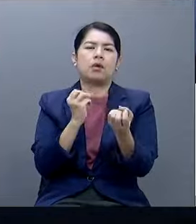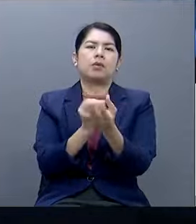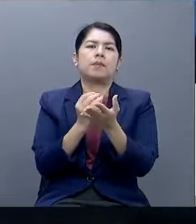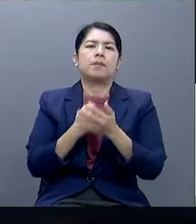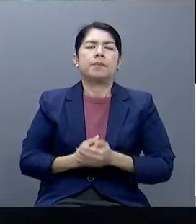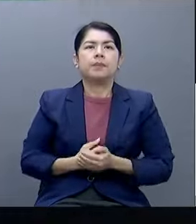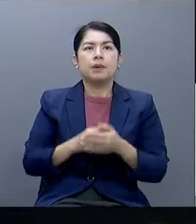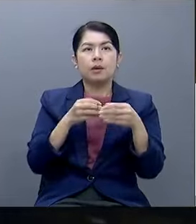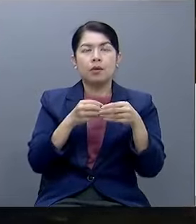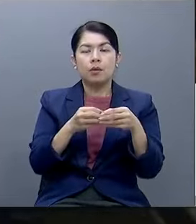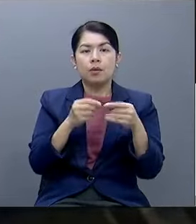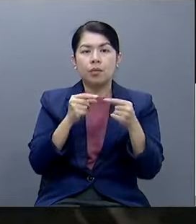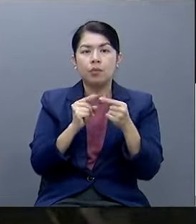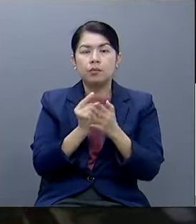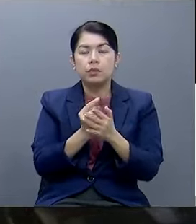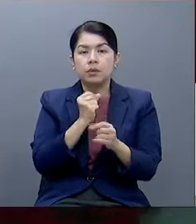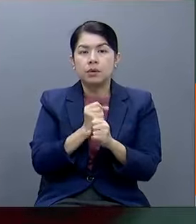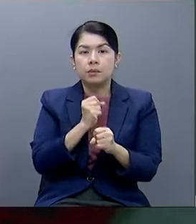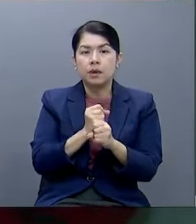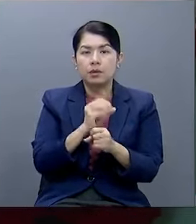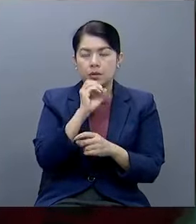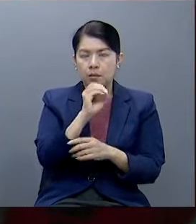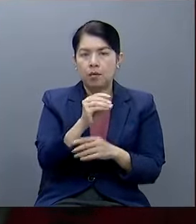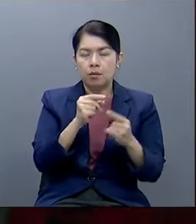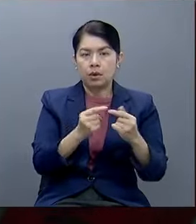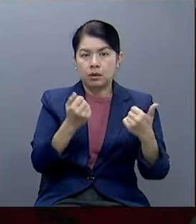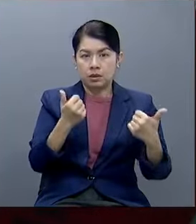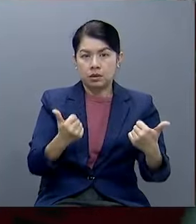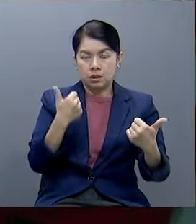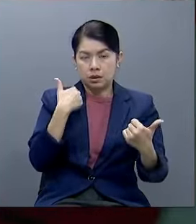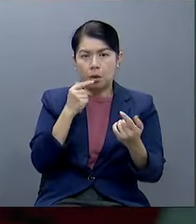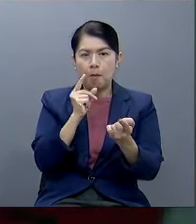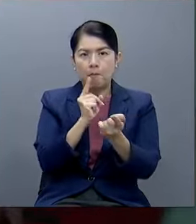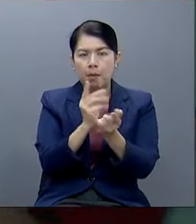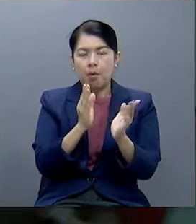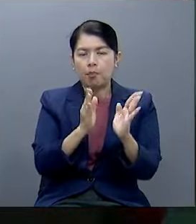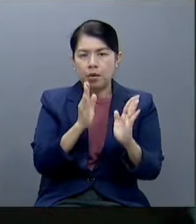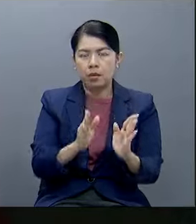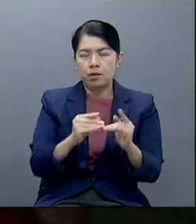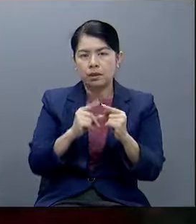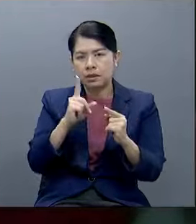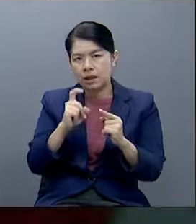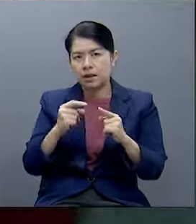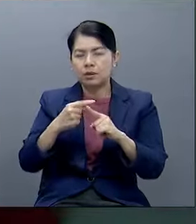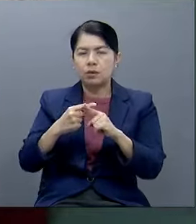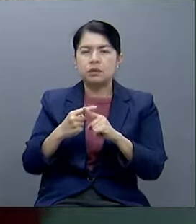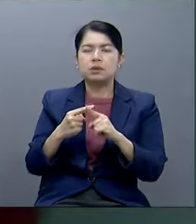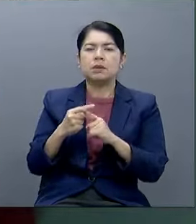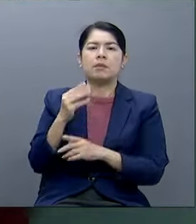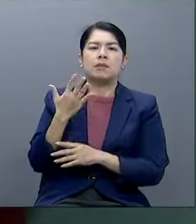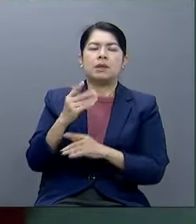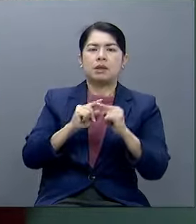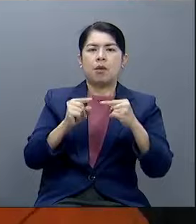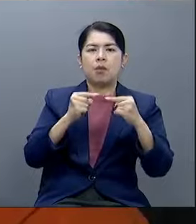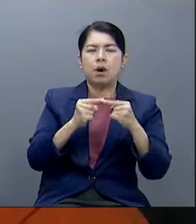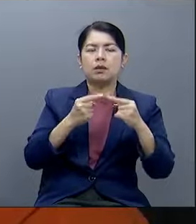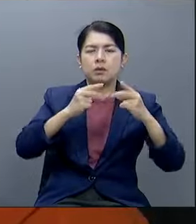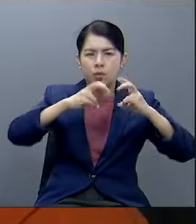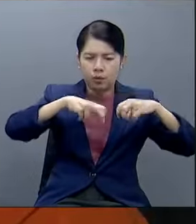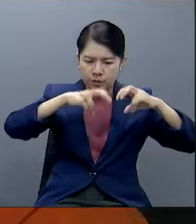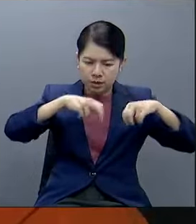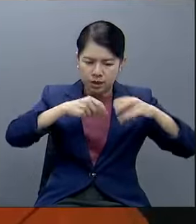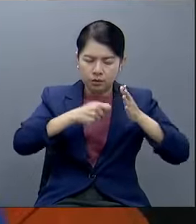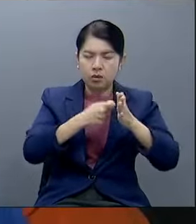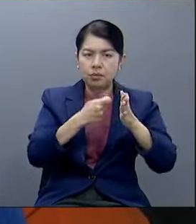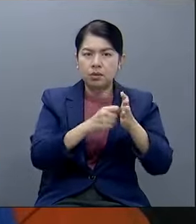ที่ยังไม่พบผู้เสียชีวิตหรือบาดเจ็บจากเหตุการณ์นี้และเตรียมเปิดการสอบสวนเพื่อที่จะหาสาเหตุของเพลิงไหม้ครั้งนี้ต่อไป